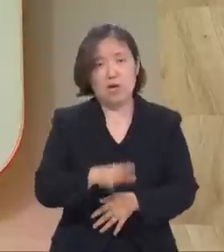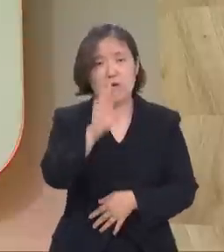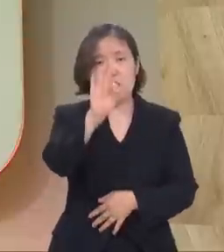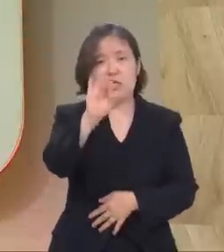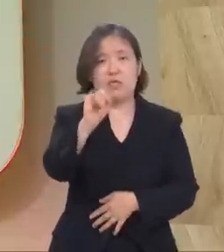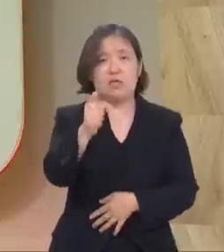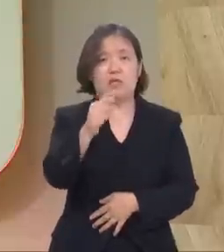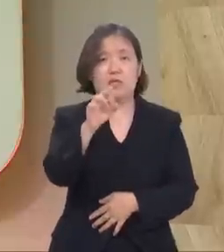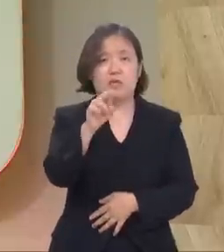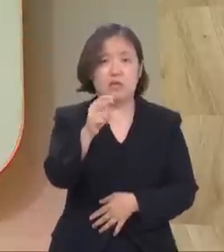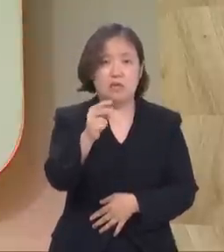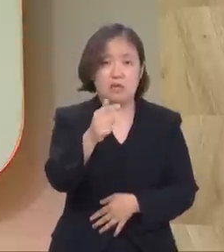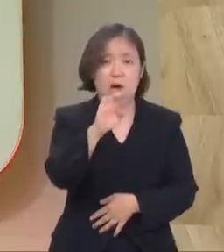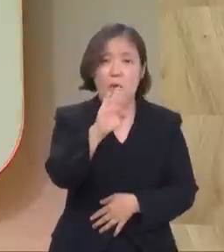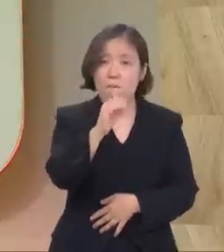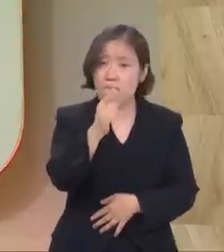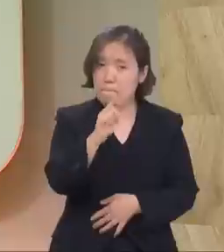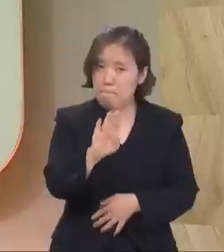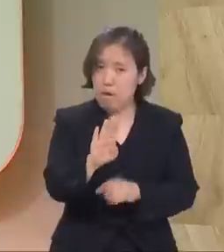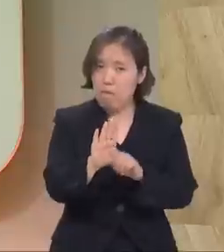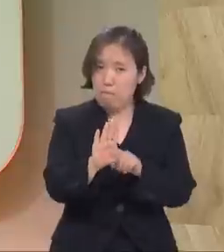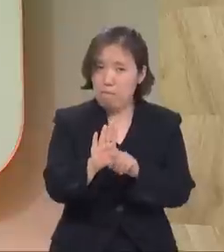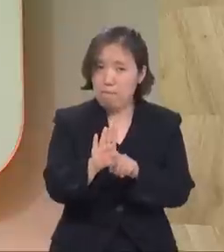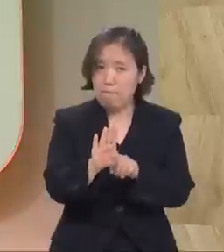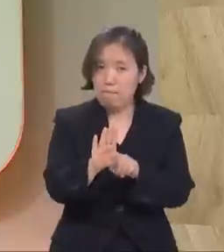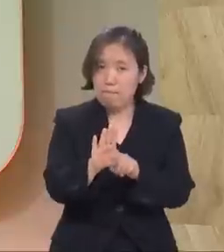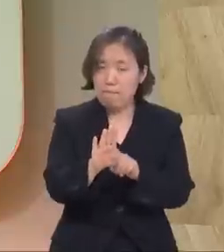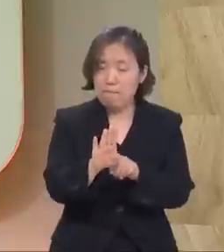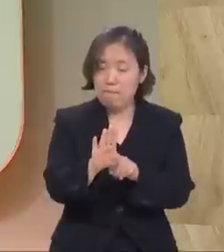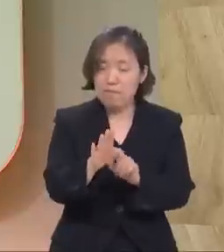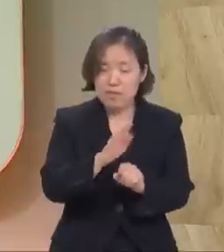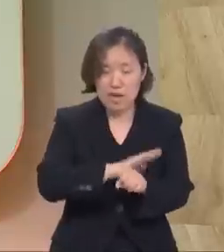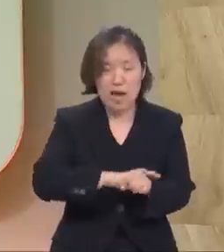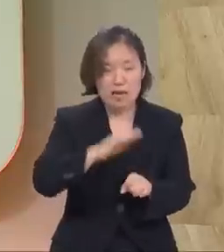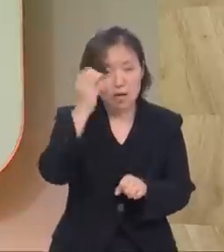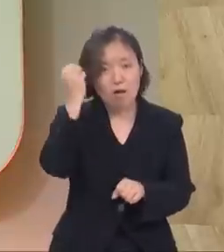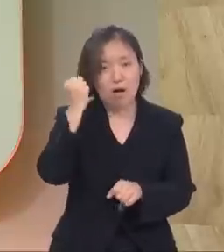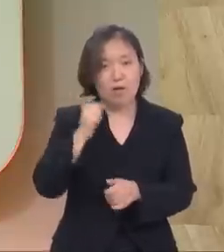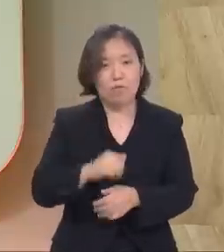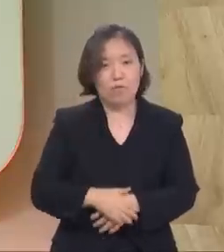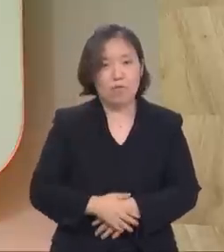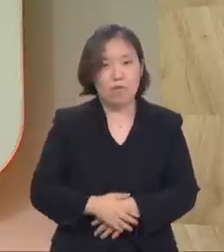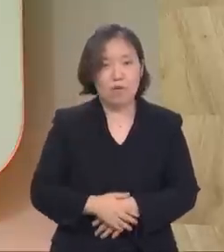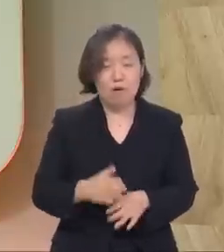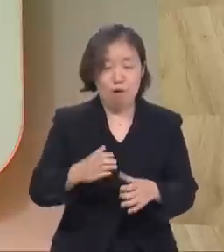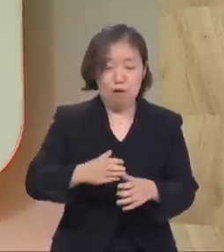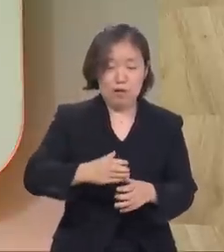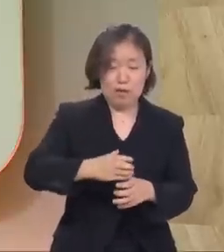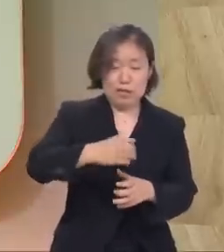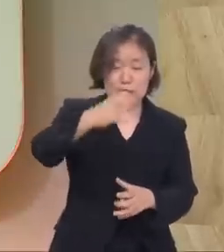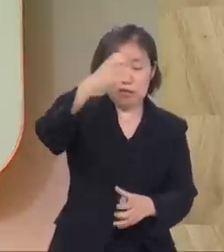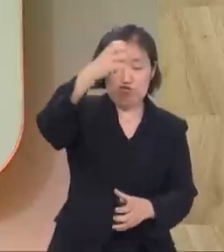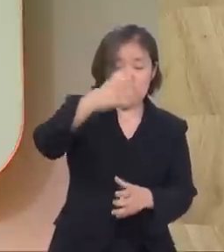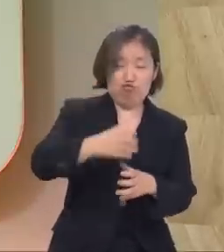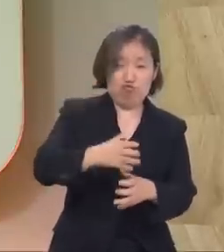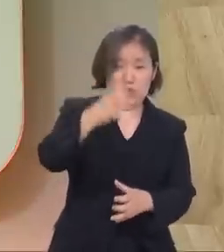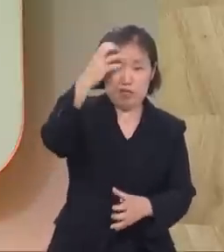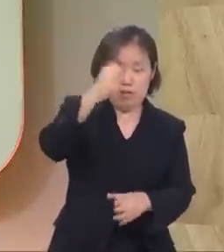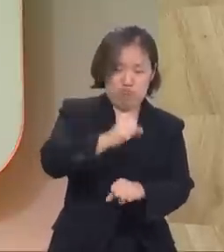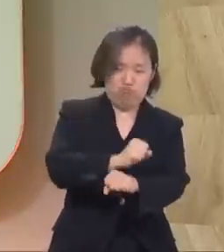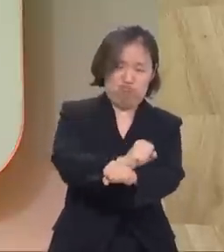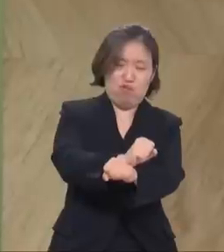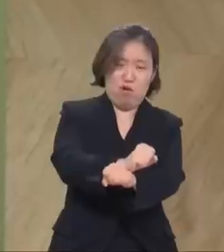그 이념법을 관찰하면서 그 이념법의 이치를 마음의 퇴색이면서 기둥에 꽁꽁 묶인